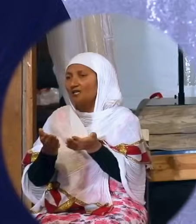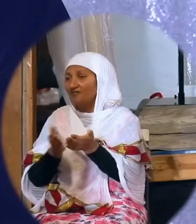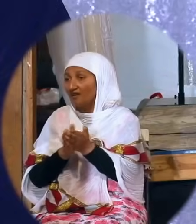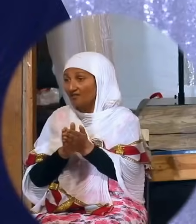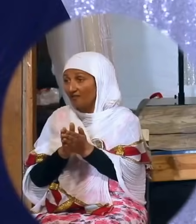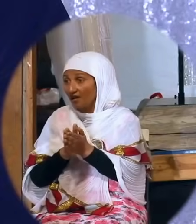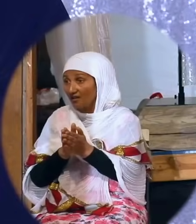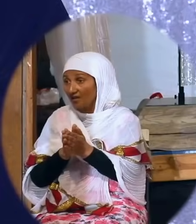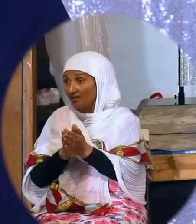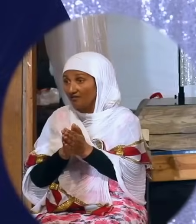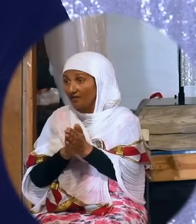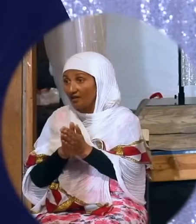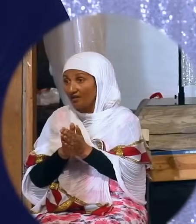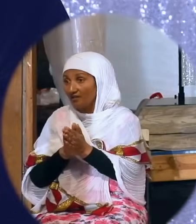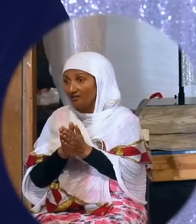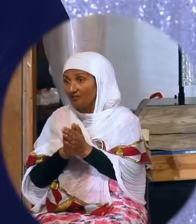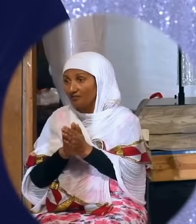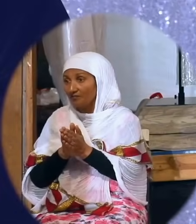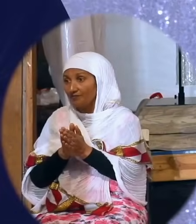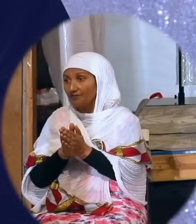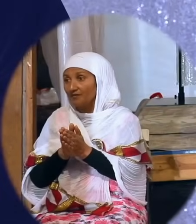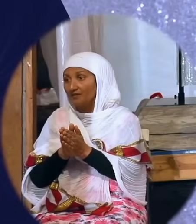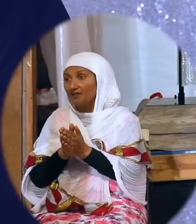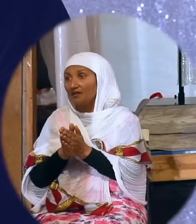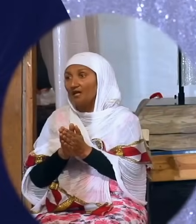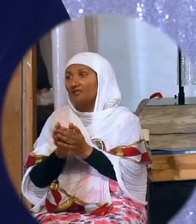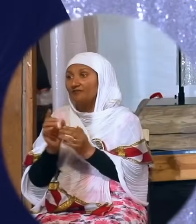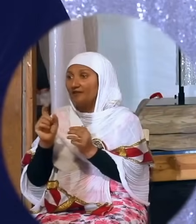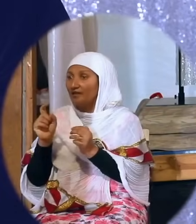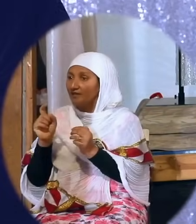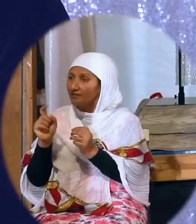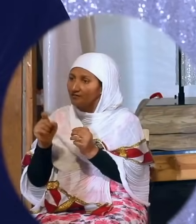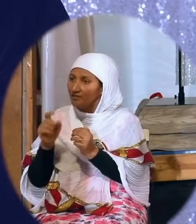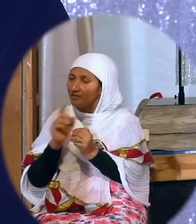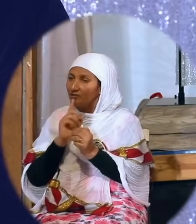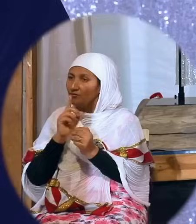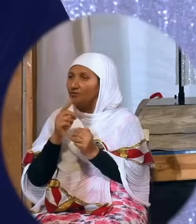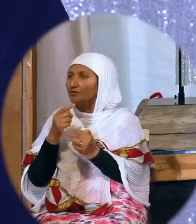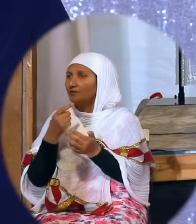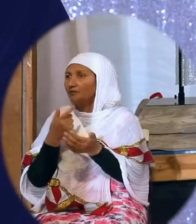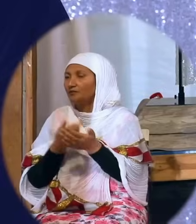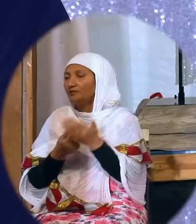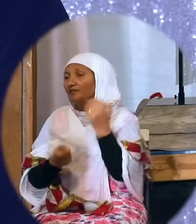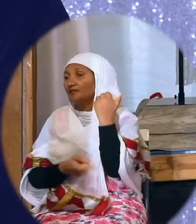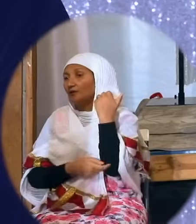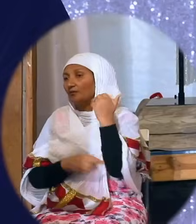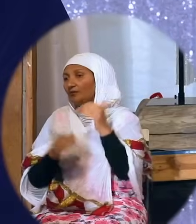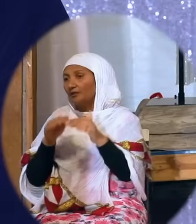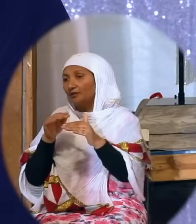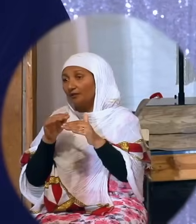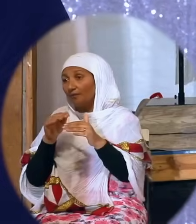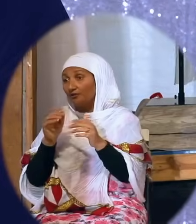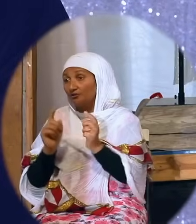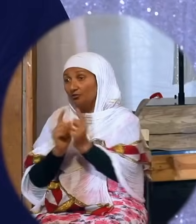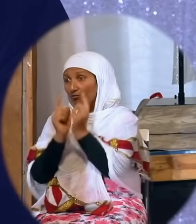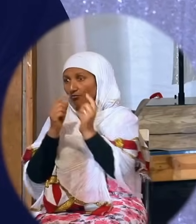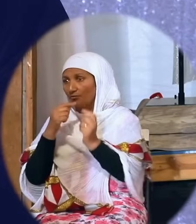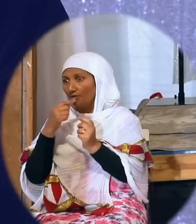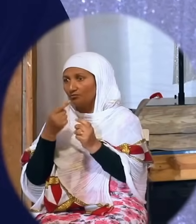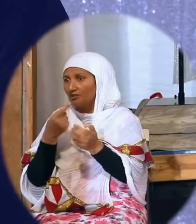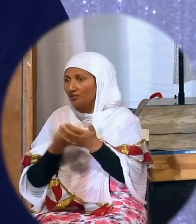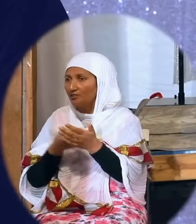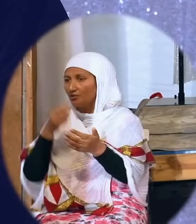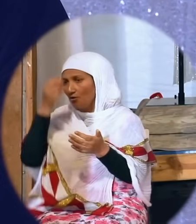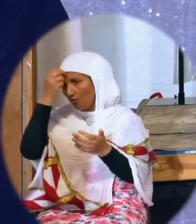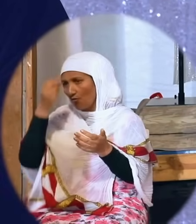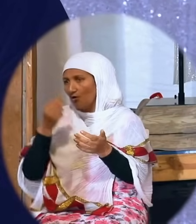ልጆች ይጠይቃሉ ወይም ሌሎችም ሰዎች ሊጠይቁ ይችላሉ በዚህ እድሜ ፈተናው እየገጠማቸው ያለው እና ለዛ ደግሞ